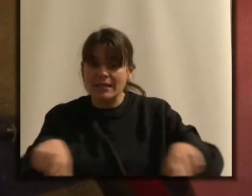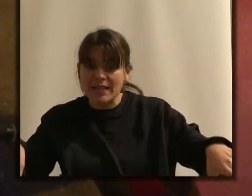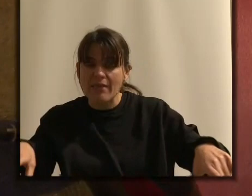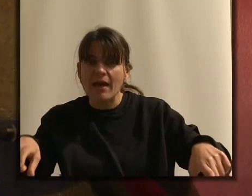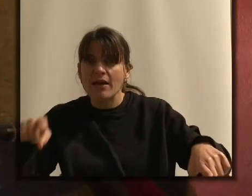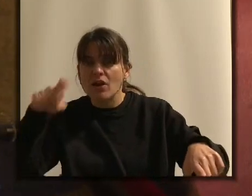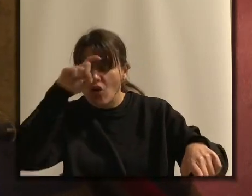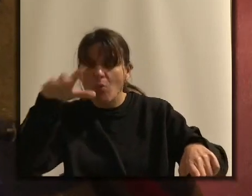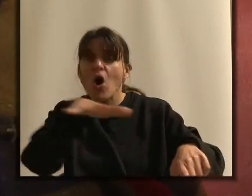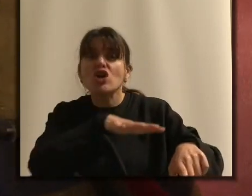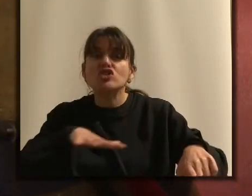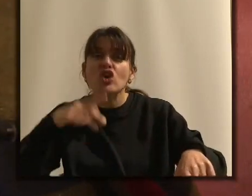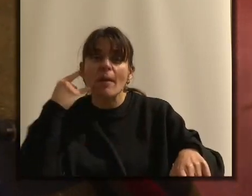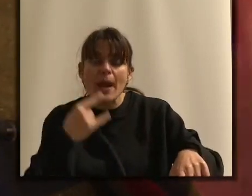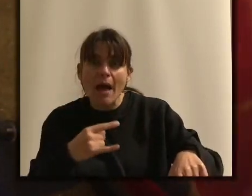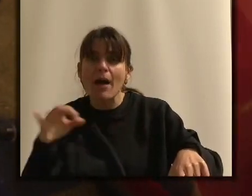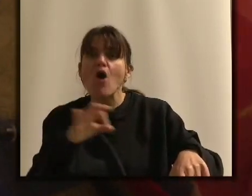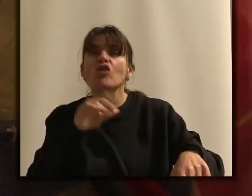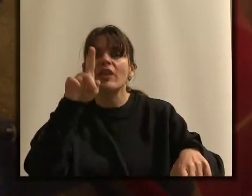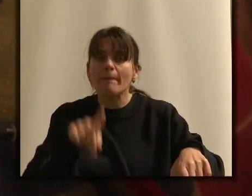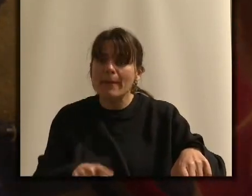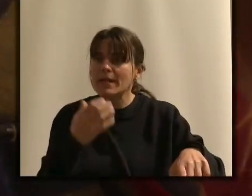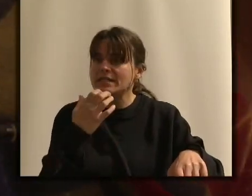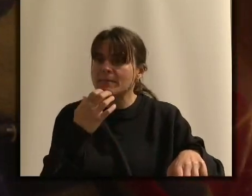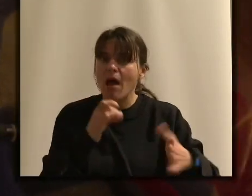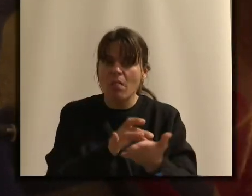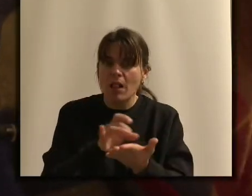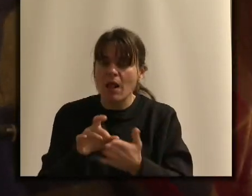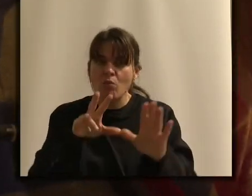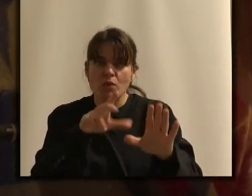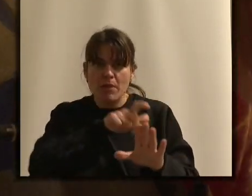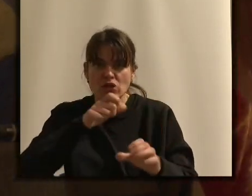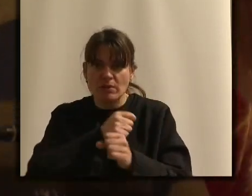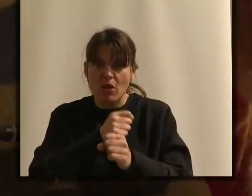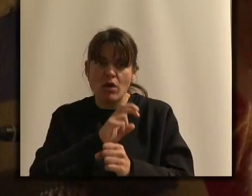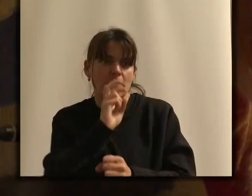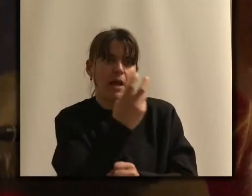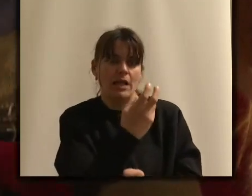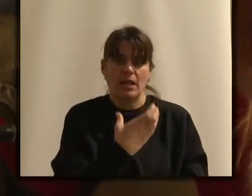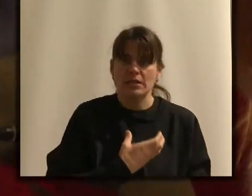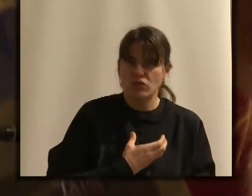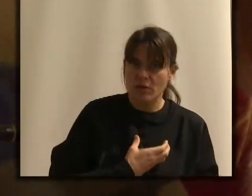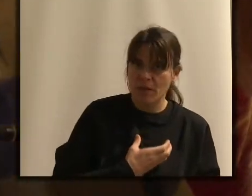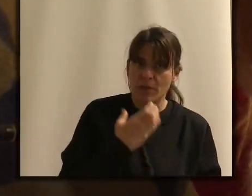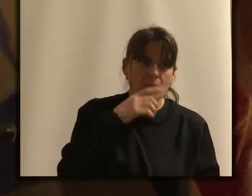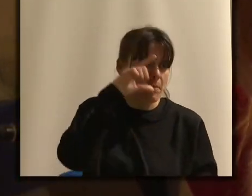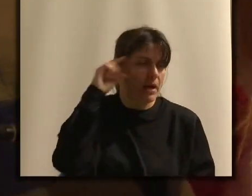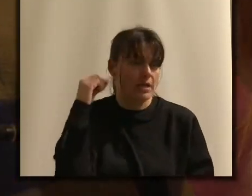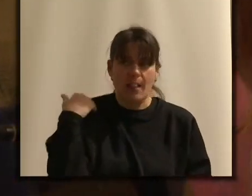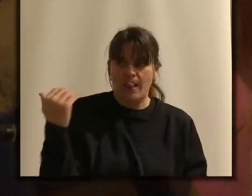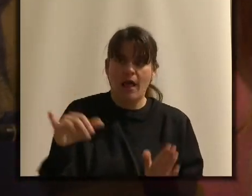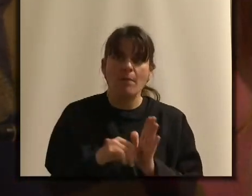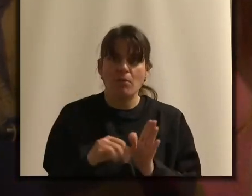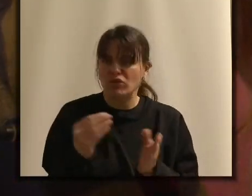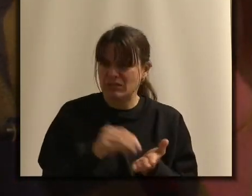blava, on la nova concessió ha fet fora a 8 treballadors i on altres ajuntaments, com el de Manresa, que tenim aquí al costat i que moltes vegades